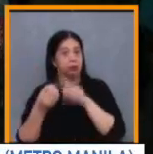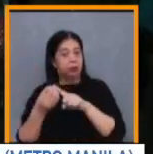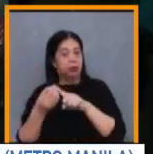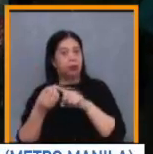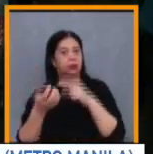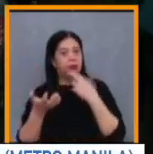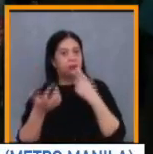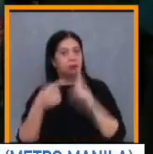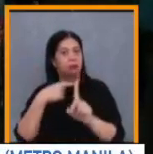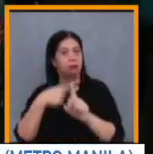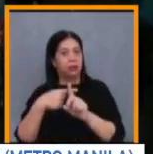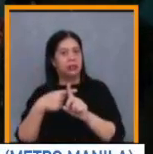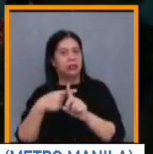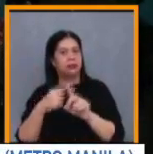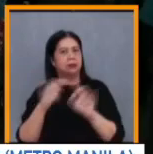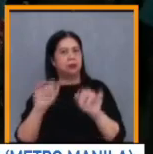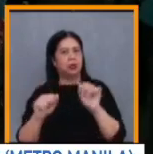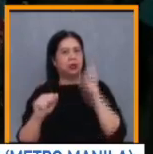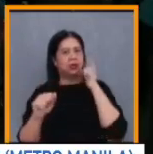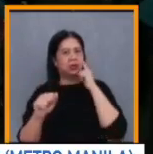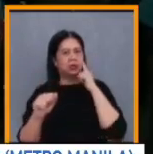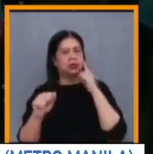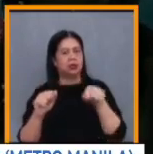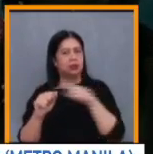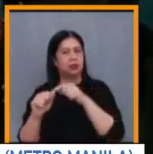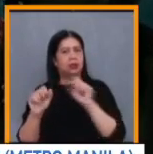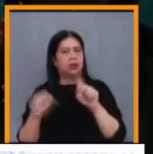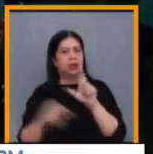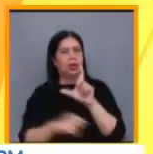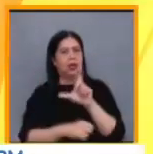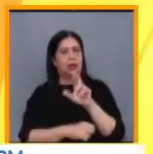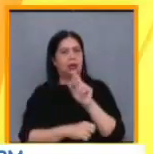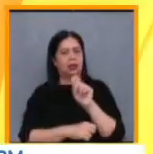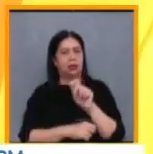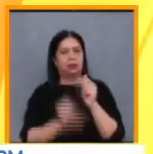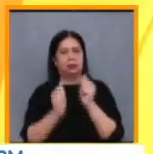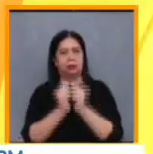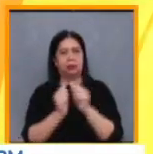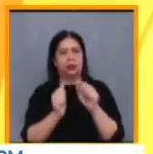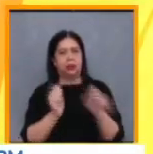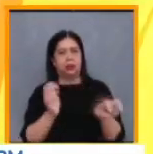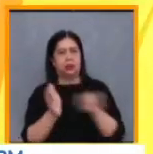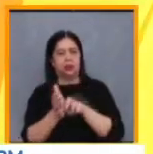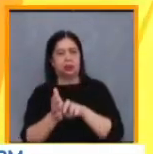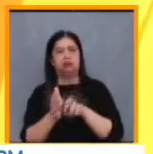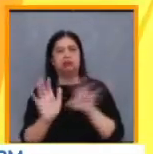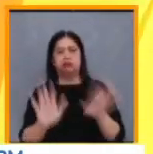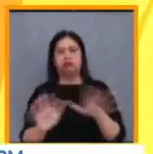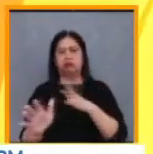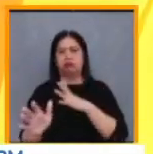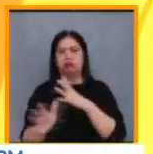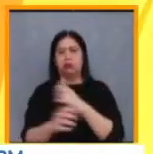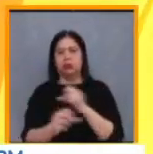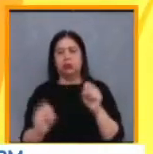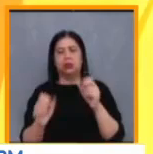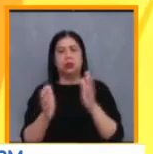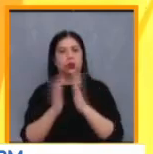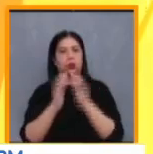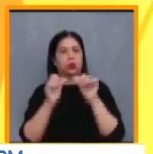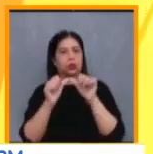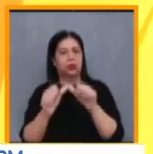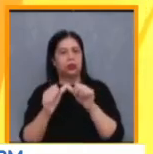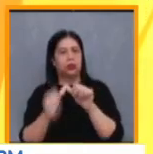ay pwede nang maging kampante ang LRT personnel, maging ang mga pasahero. Kaya patuloy na hinihingi ng pamunuan ng LRT1